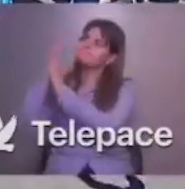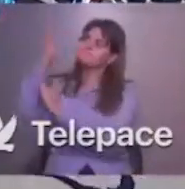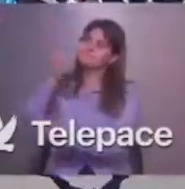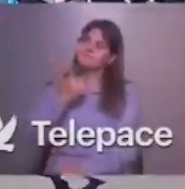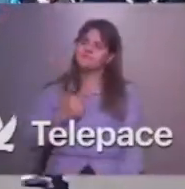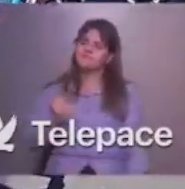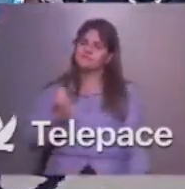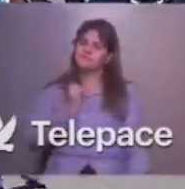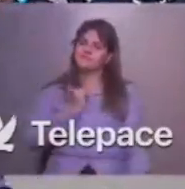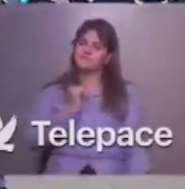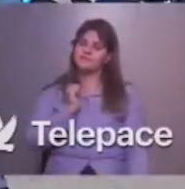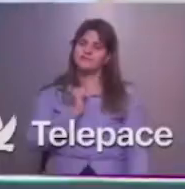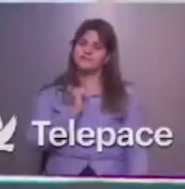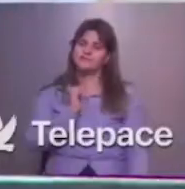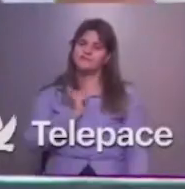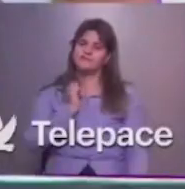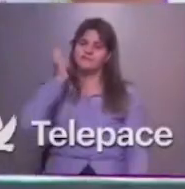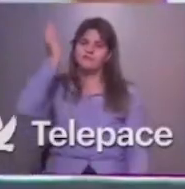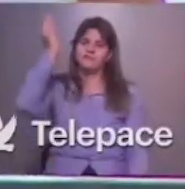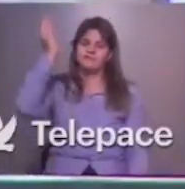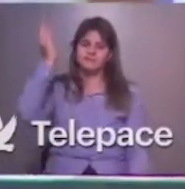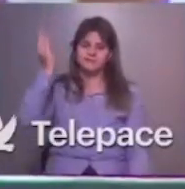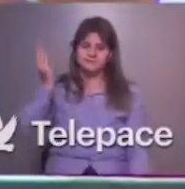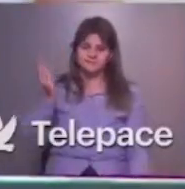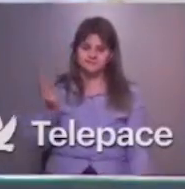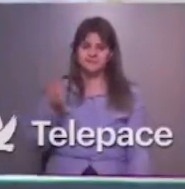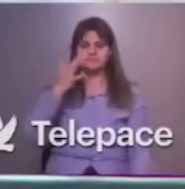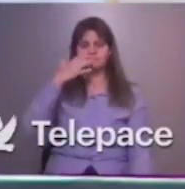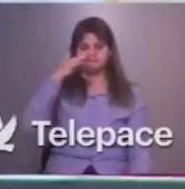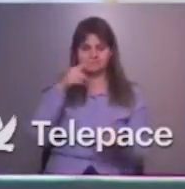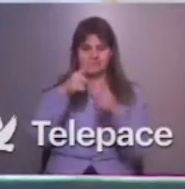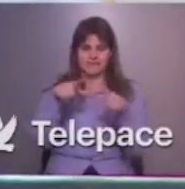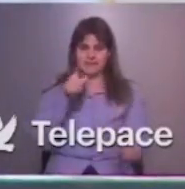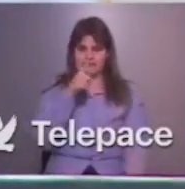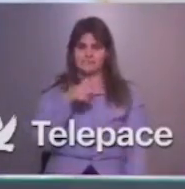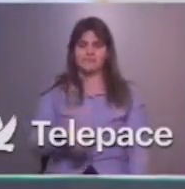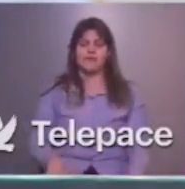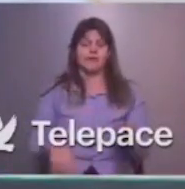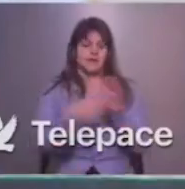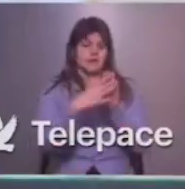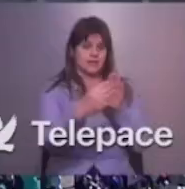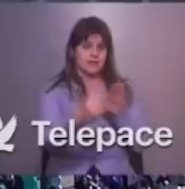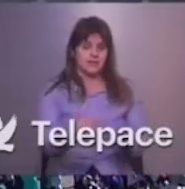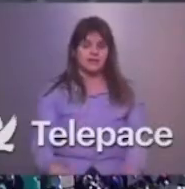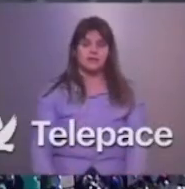hagamus, Domino Deo nostro.